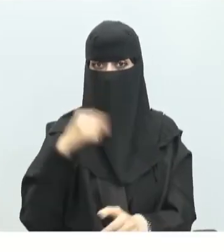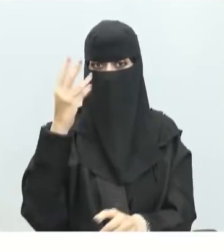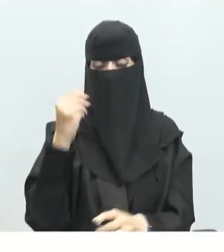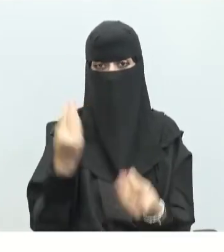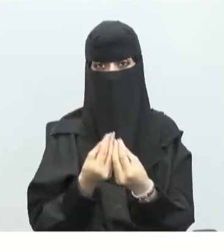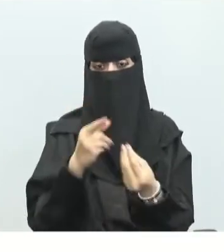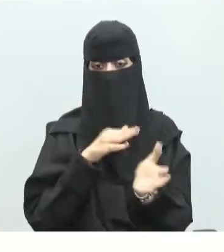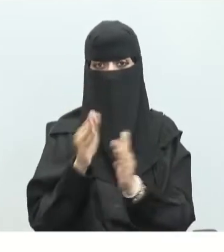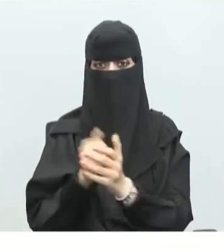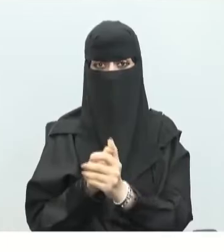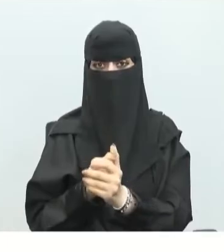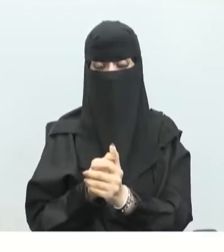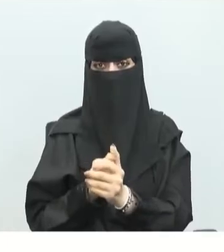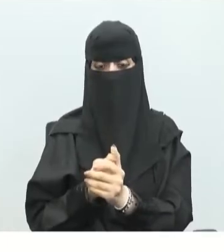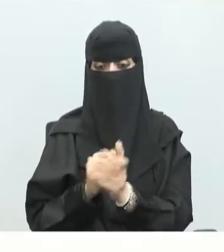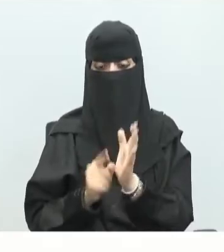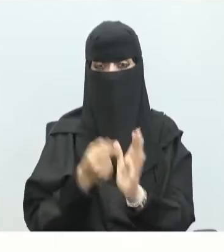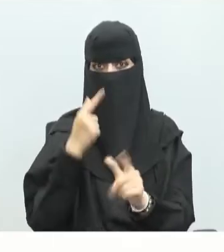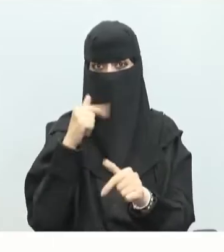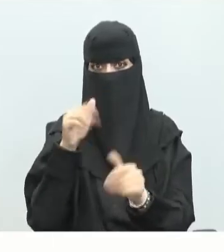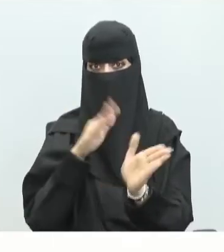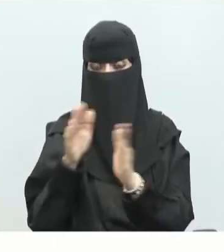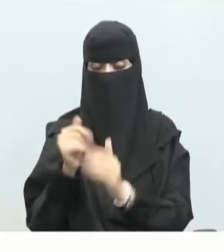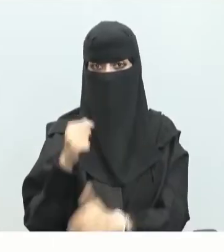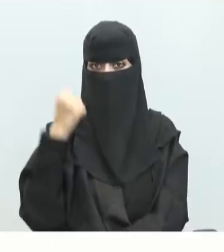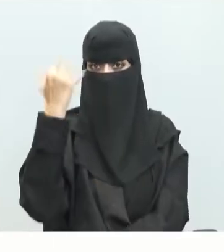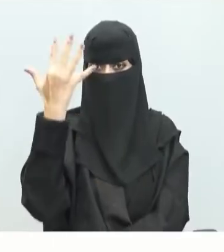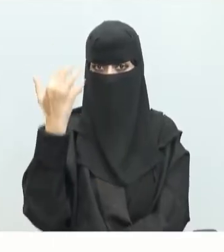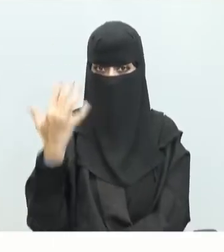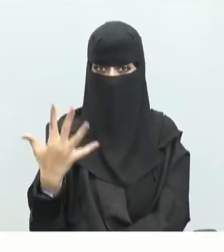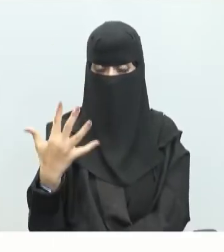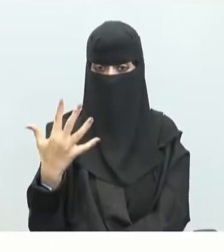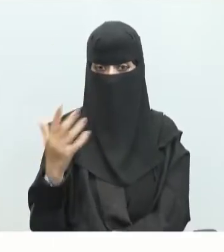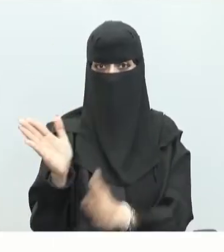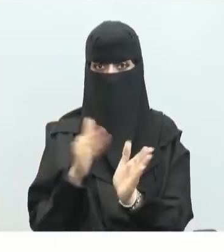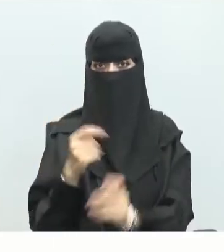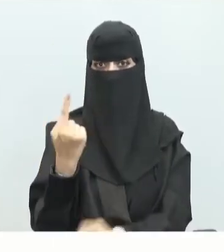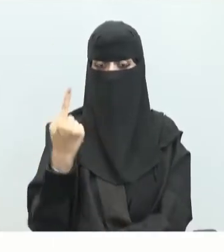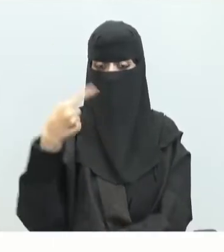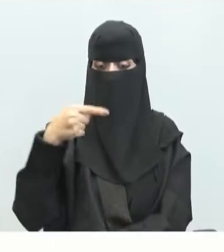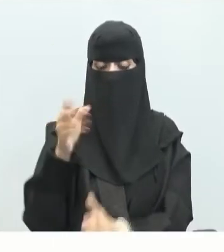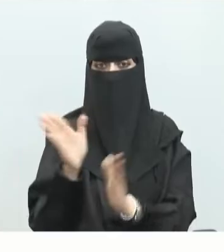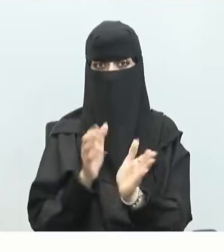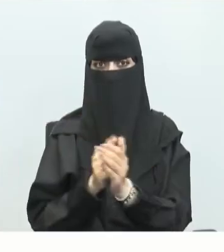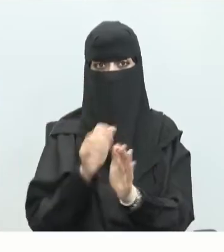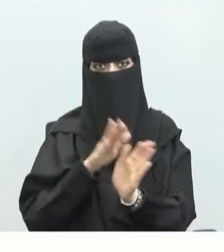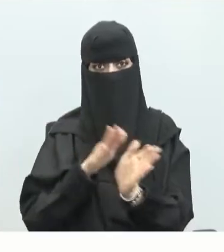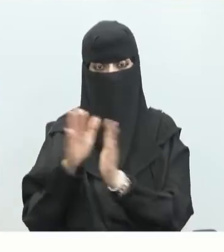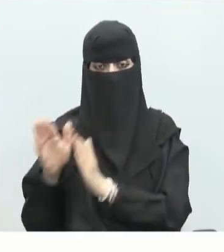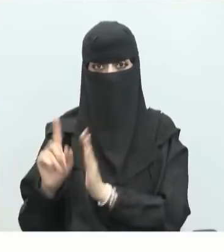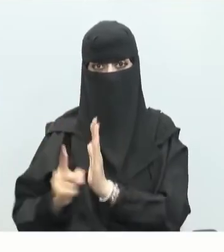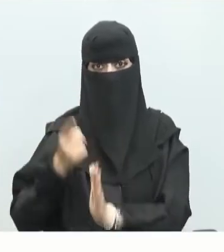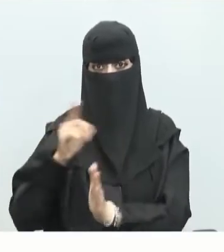مع بعض يلا نعد مع بعض حلوين هنا لدي 10 اذا انتهينا في